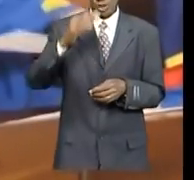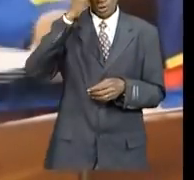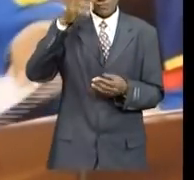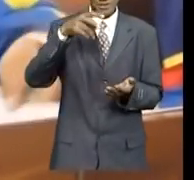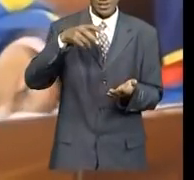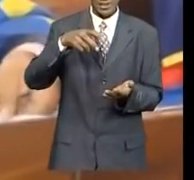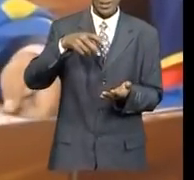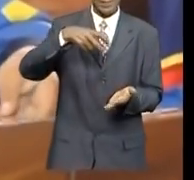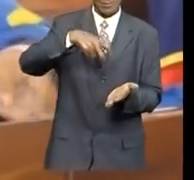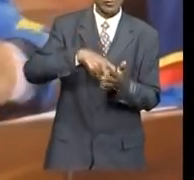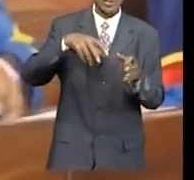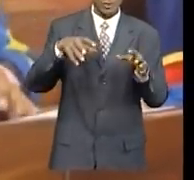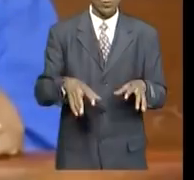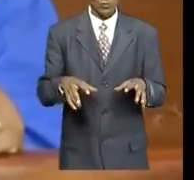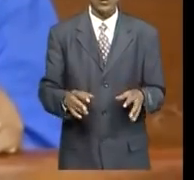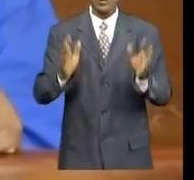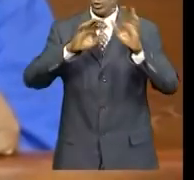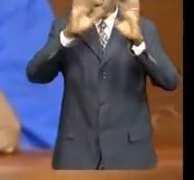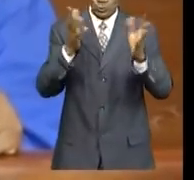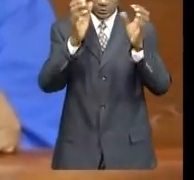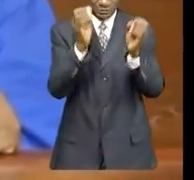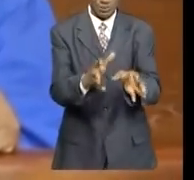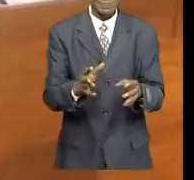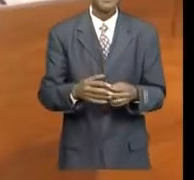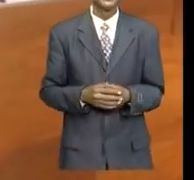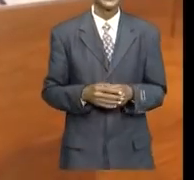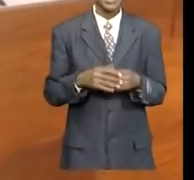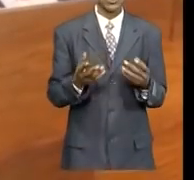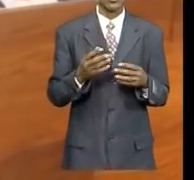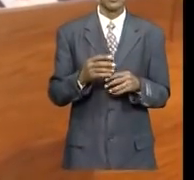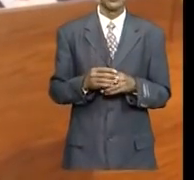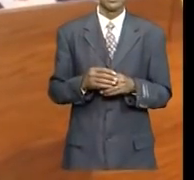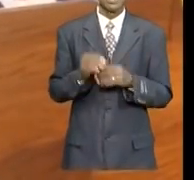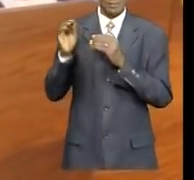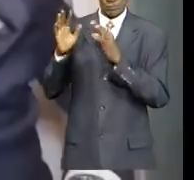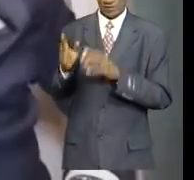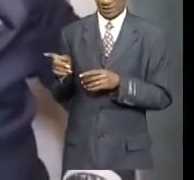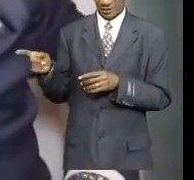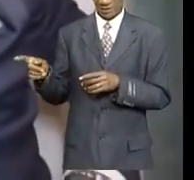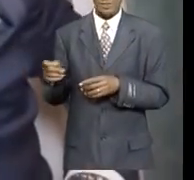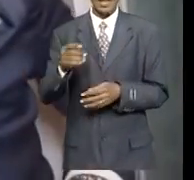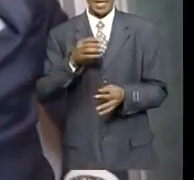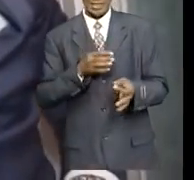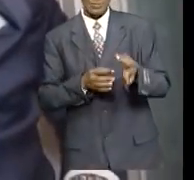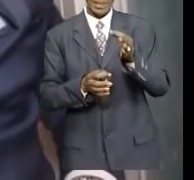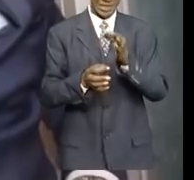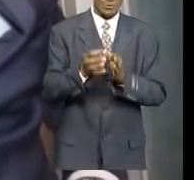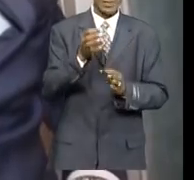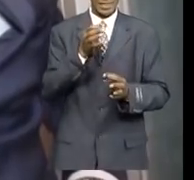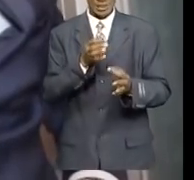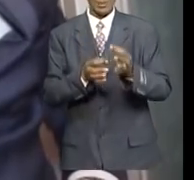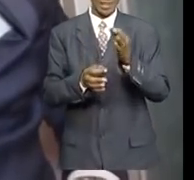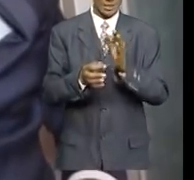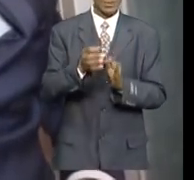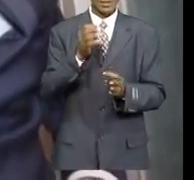le récipiendaire. Le chef des travaux, Faustin Kayembe, a démontré que cette étude réalisée sur 18 banques implantées en